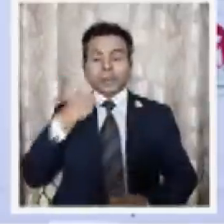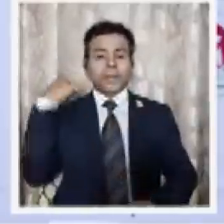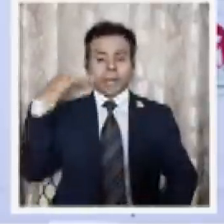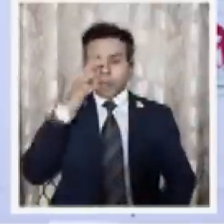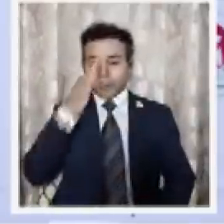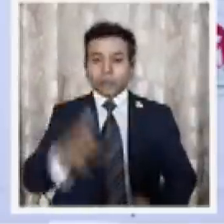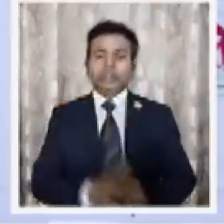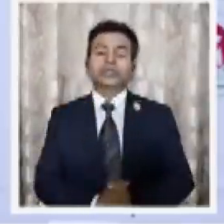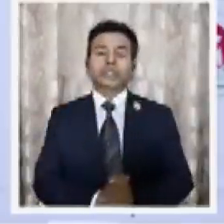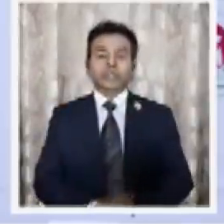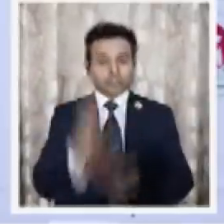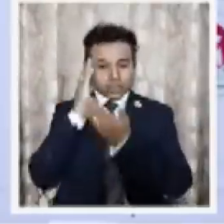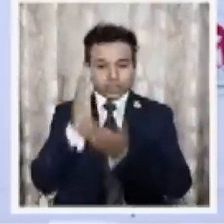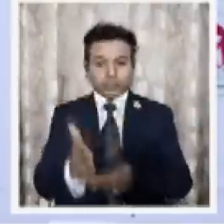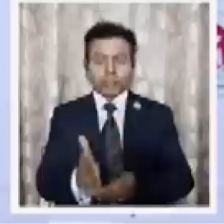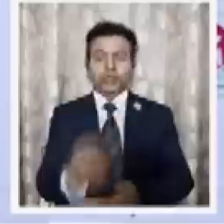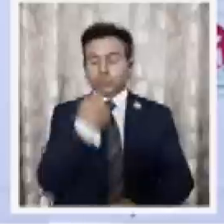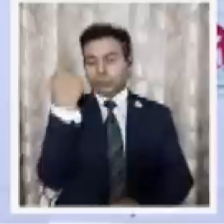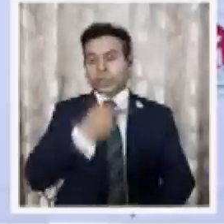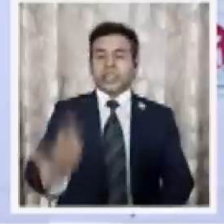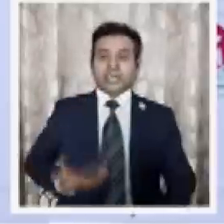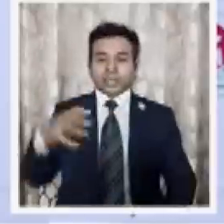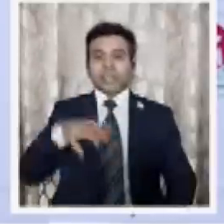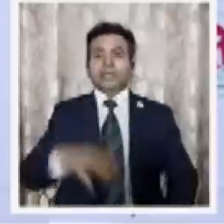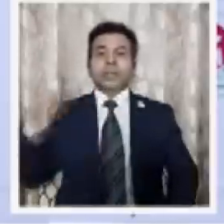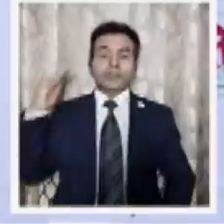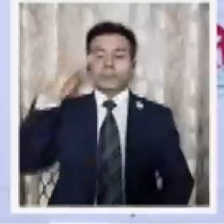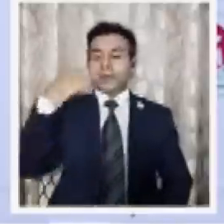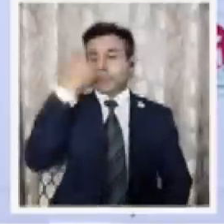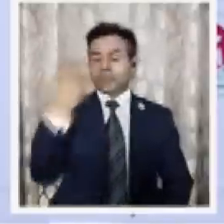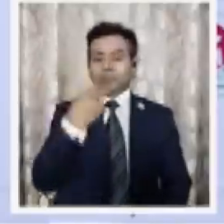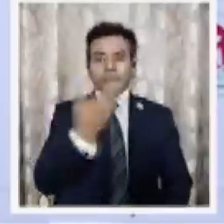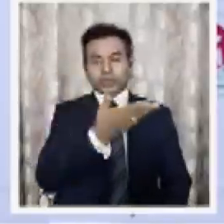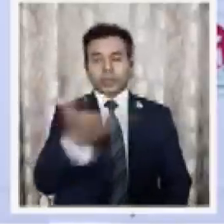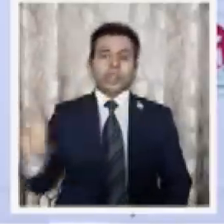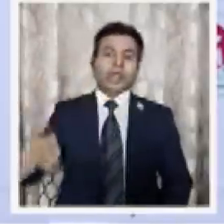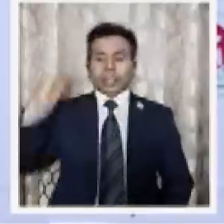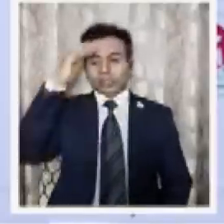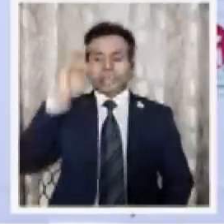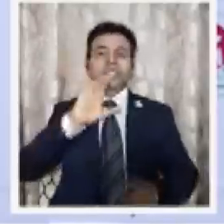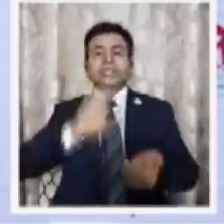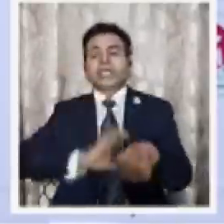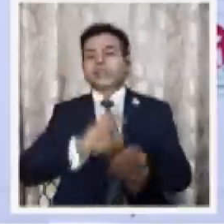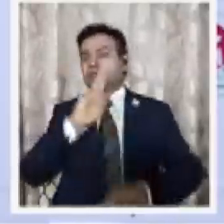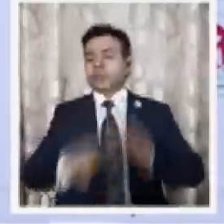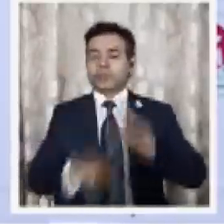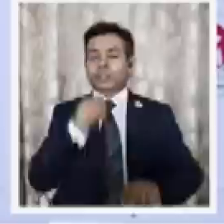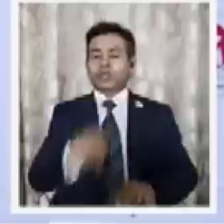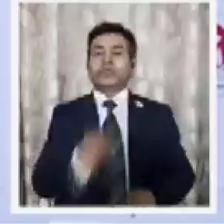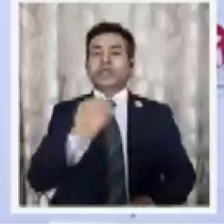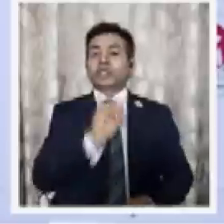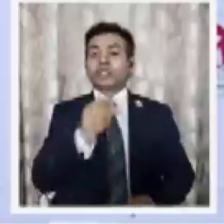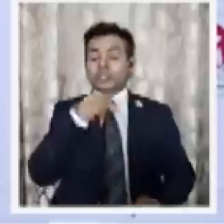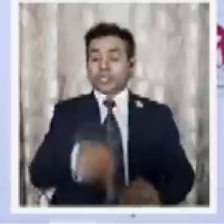প্রিয় সাংবাদিক ভাই ও বোনেরা, সম্মানিত দর্শক শ্রোতাবৃন্দ, দেশবাসী এবং প্রবাসী ভাই ও বোনেরা, আসসালামু আলাইকুম।